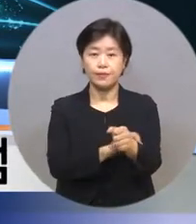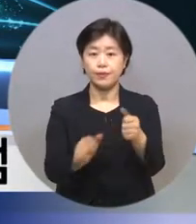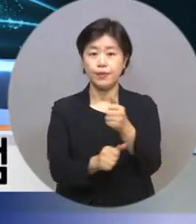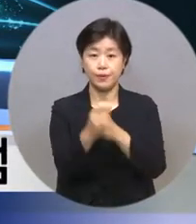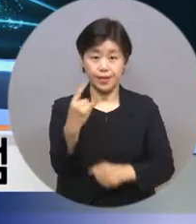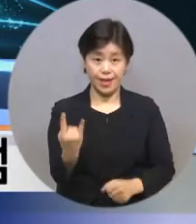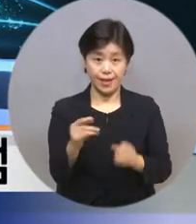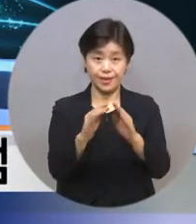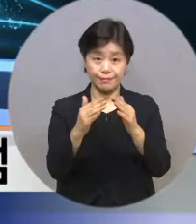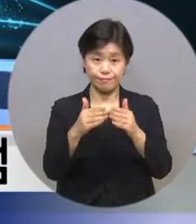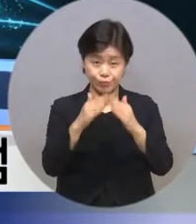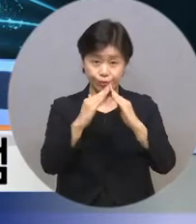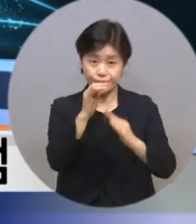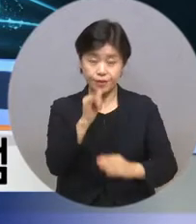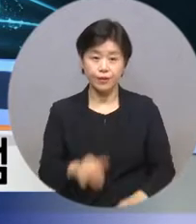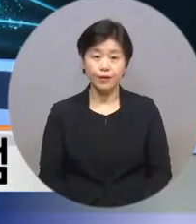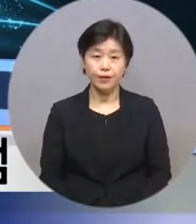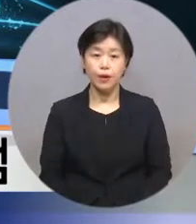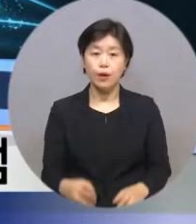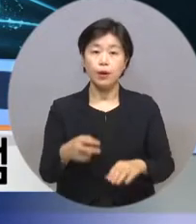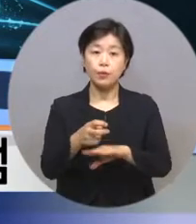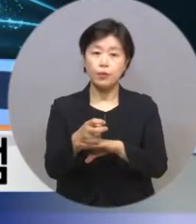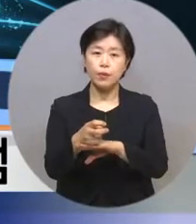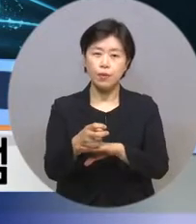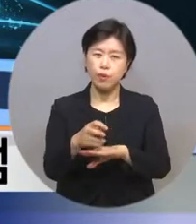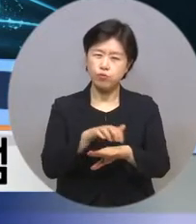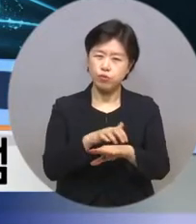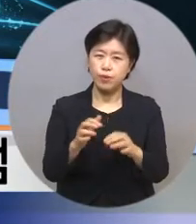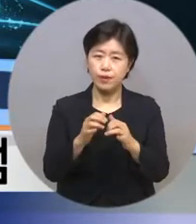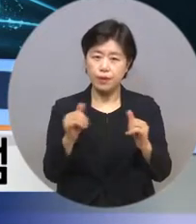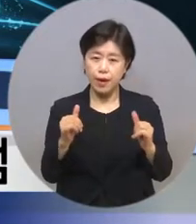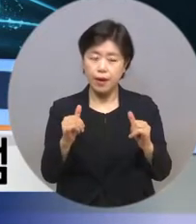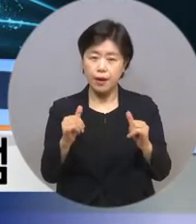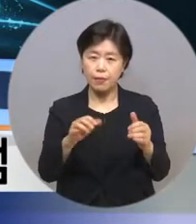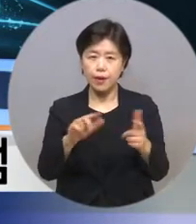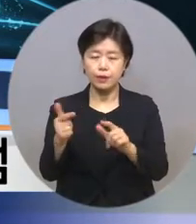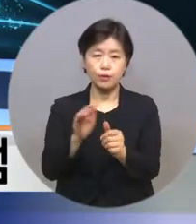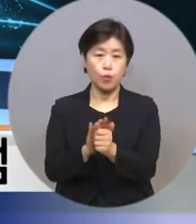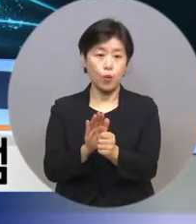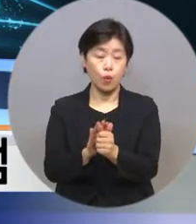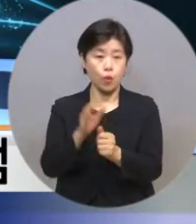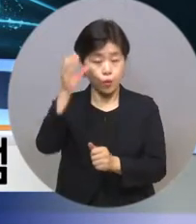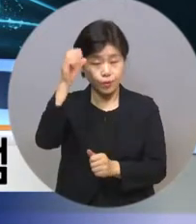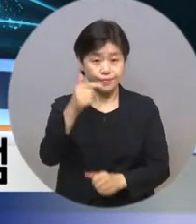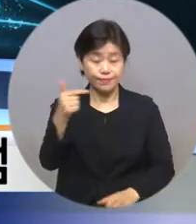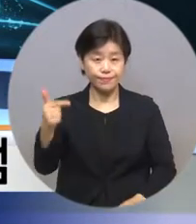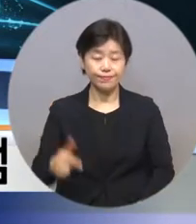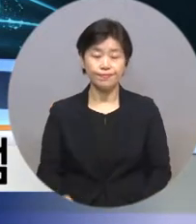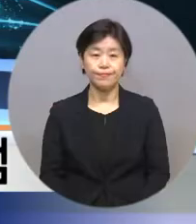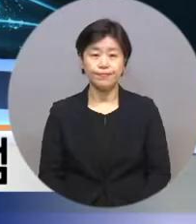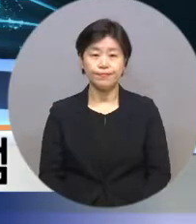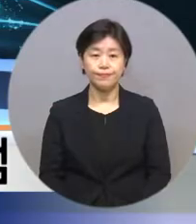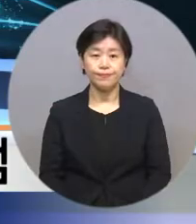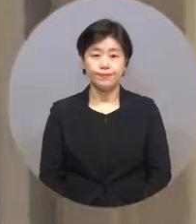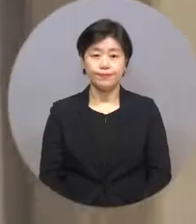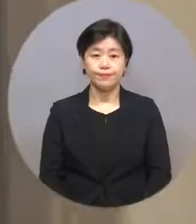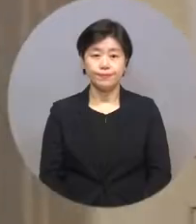출범했습니다 교통약자의 이동 불편이 개선될 것으로 기대되는데요 박성현 기자가 보도합니다